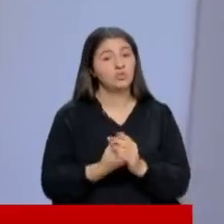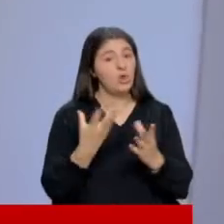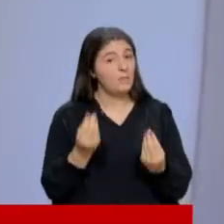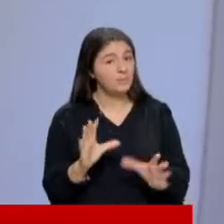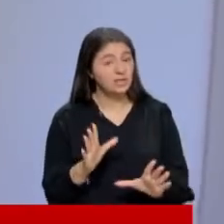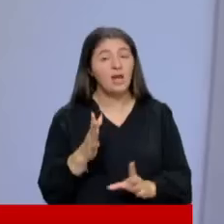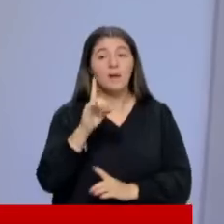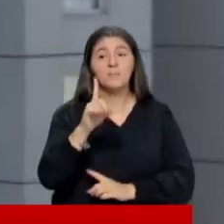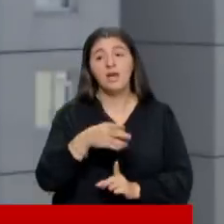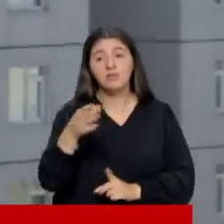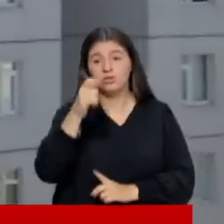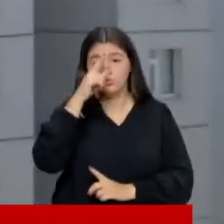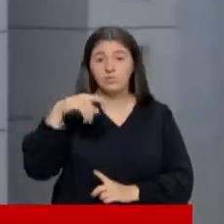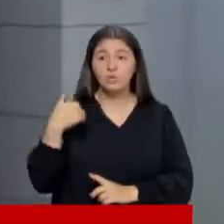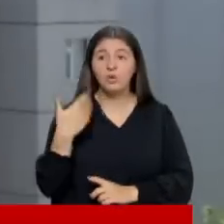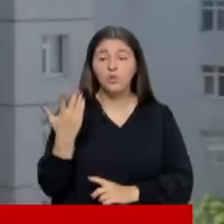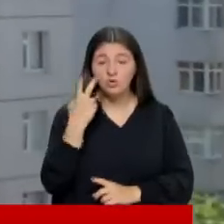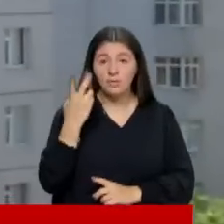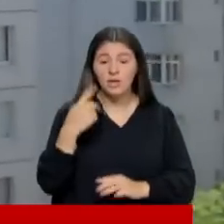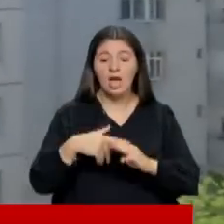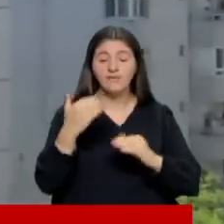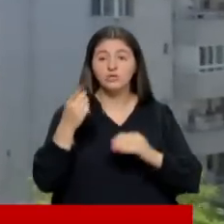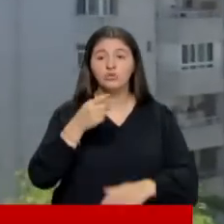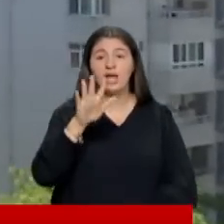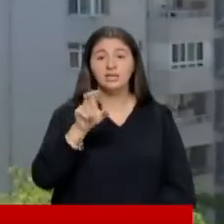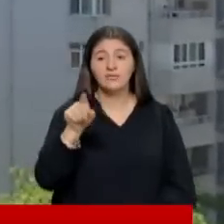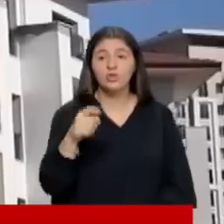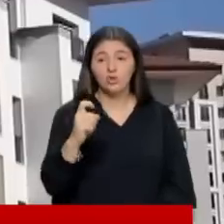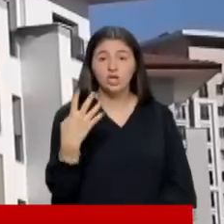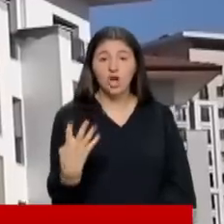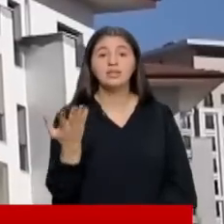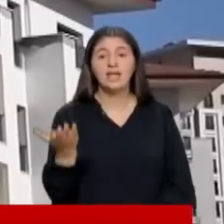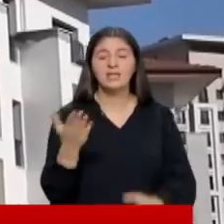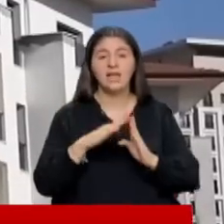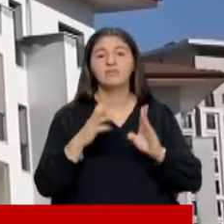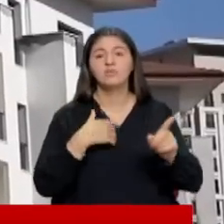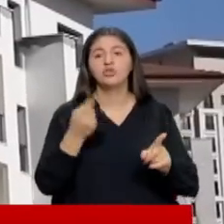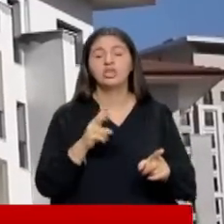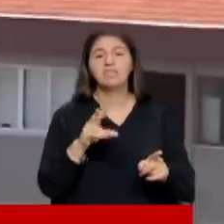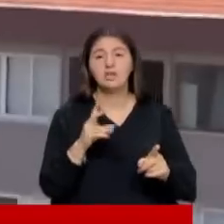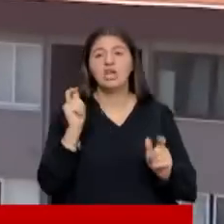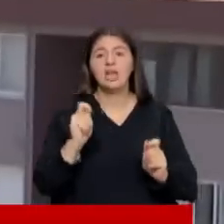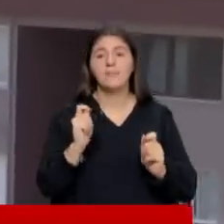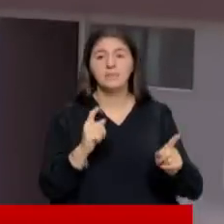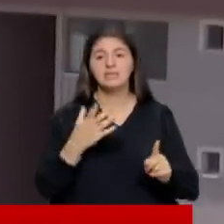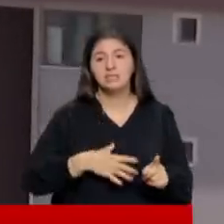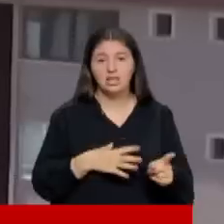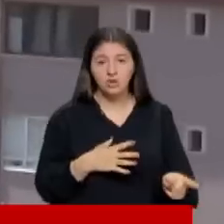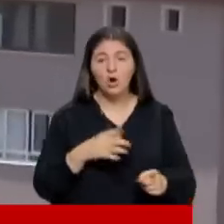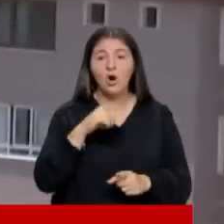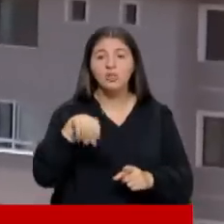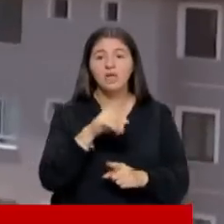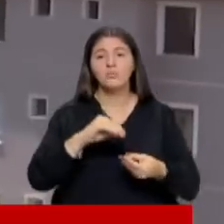ancak bir yandan da twitch'e göre bile enflasyon %58,94 iken ev sahibinin %25'i uygulaması isteniyor